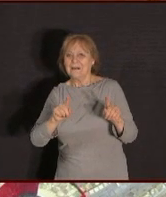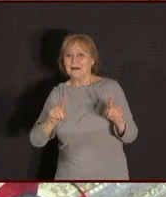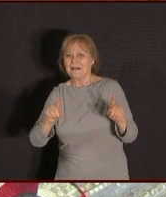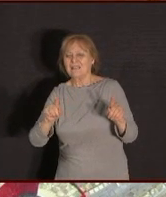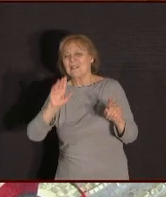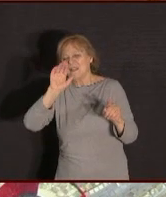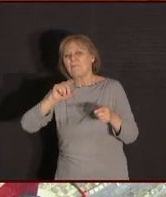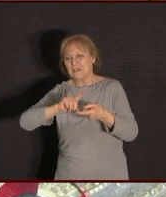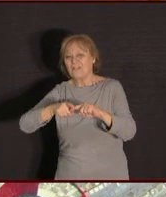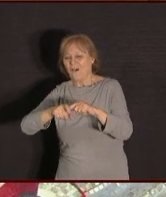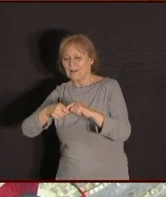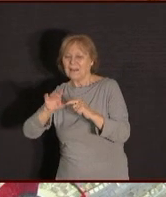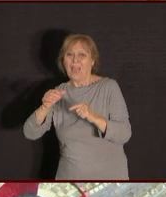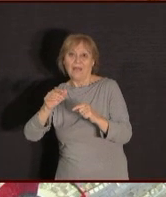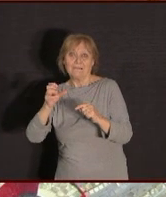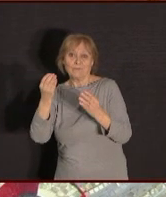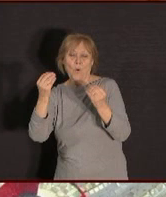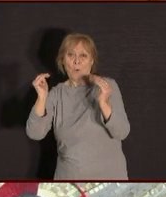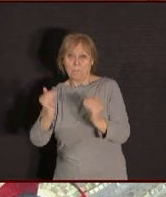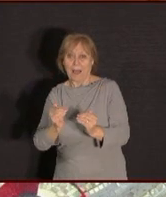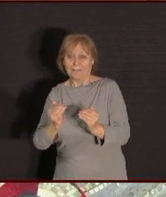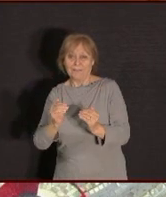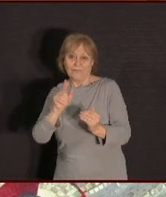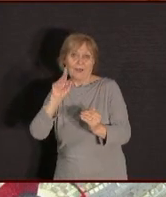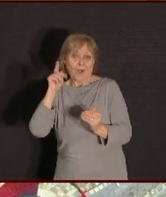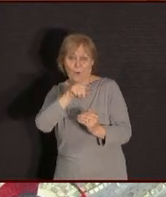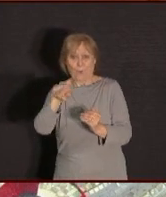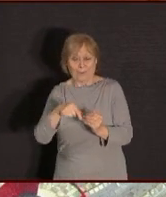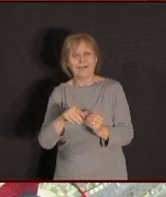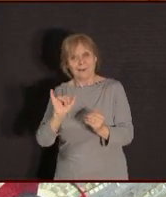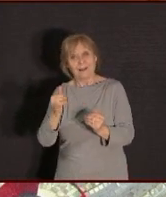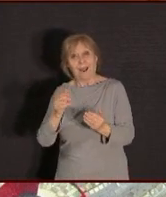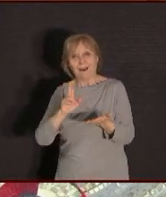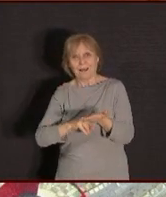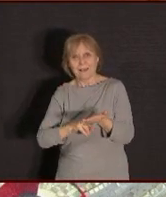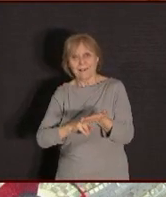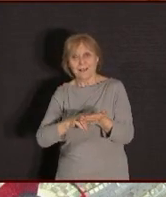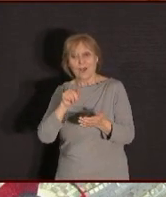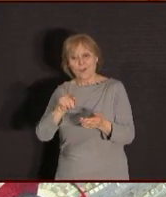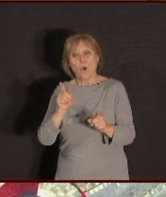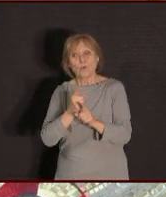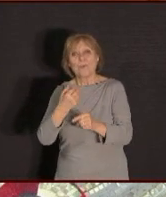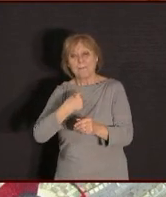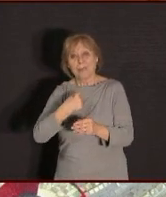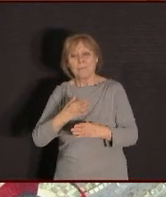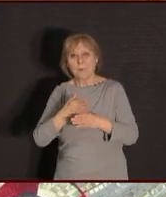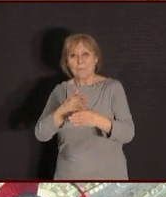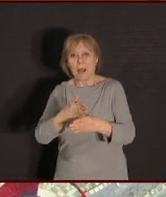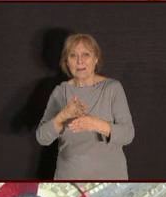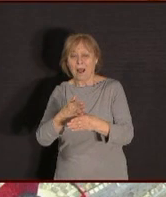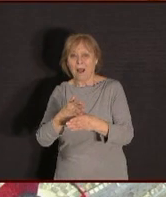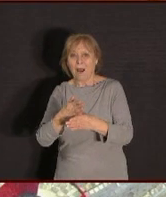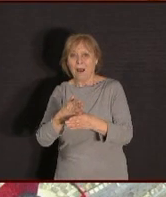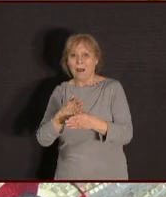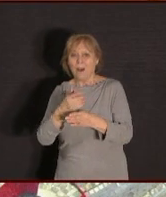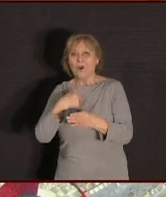manj v njih. Ja, res, no, to tudi meni pomaga, recimo ravno ko ustvarjamo zdaj